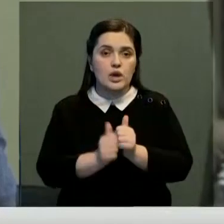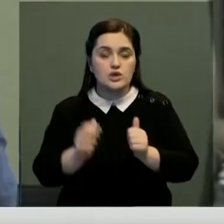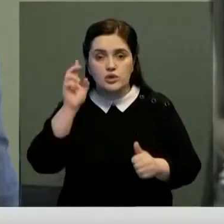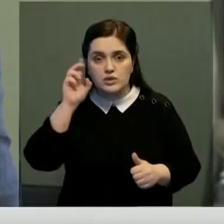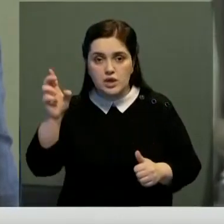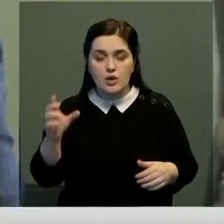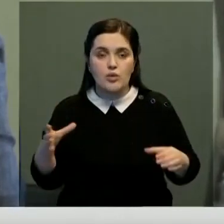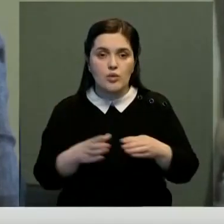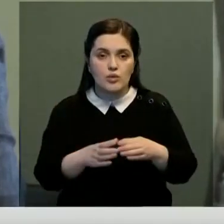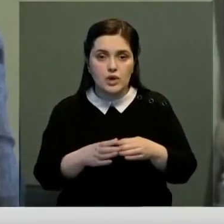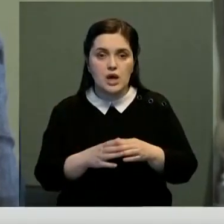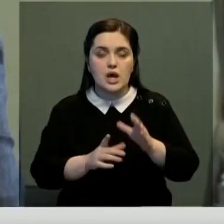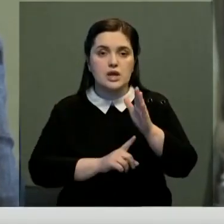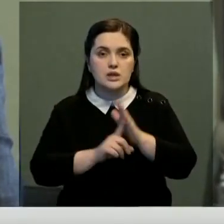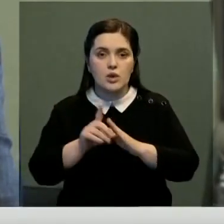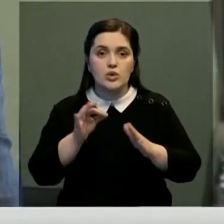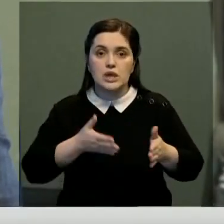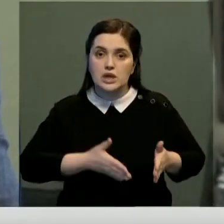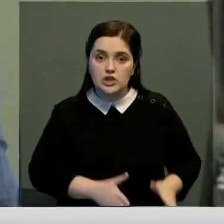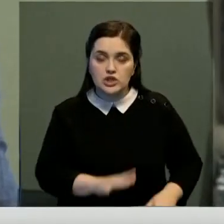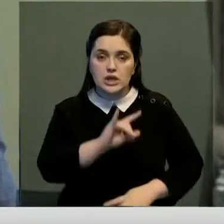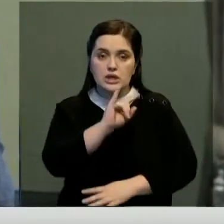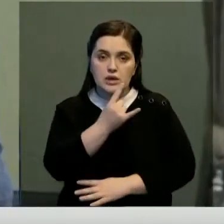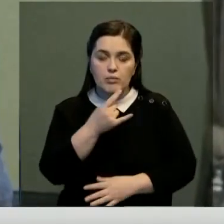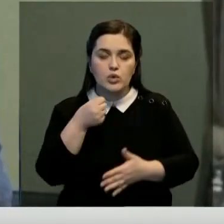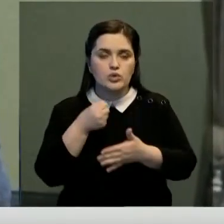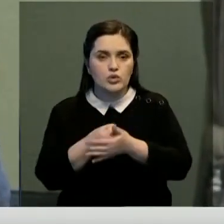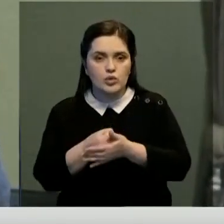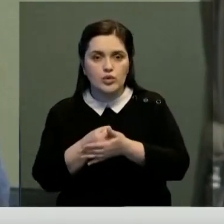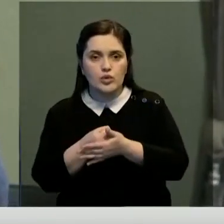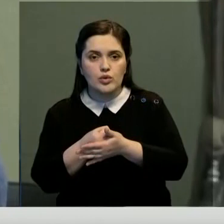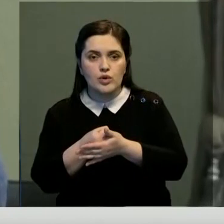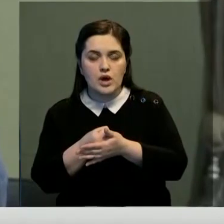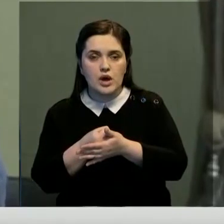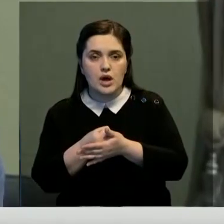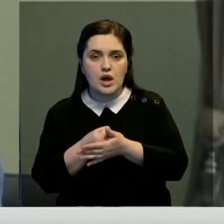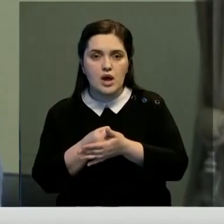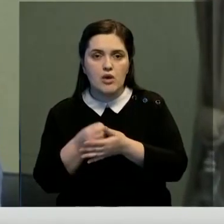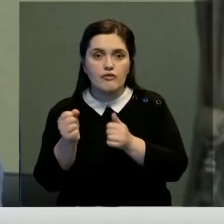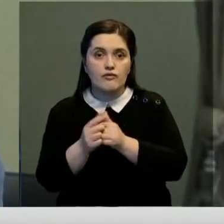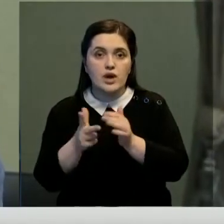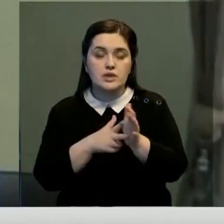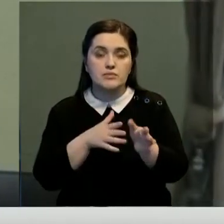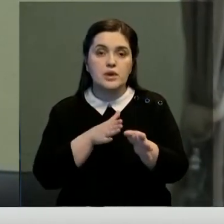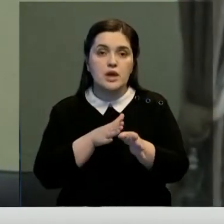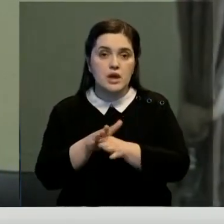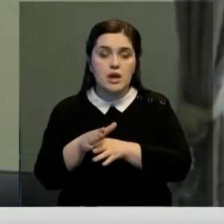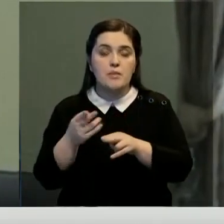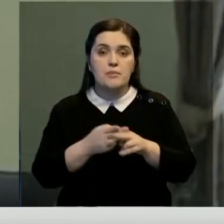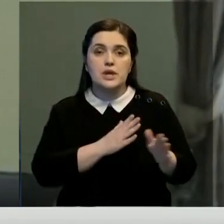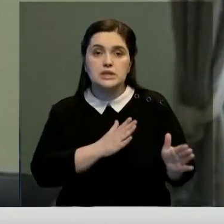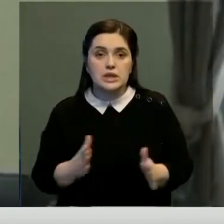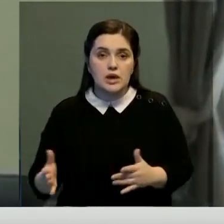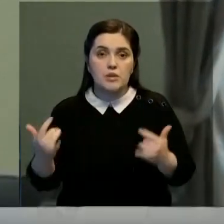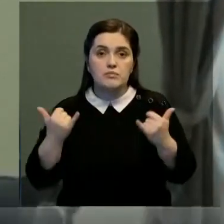государственного органа, начиная от рождения ребенка, заканчивая достижение совершеннолетия. Этой системы